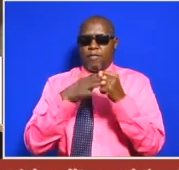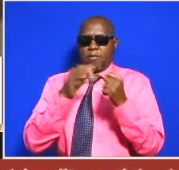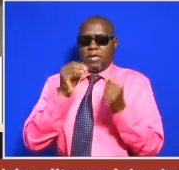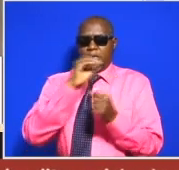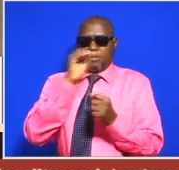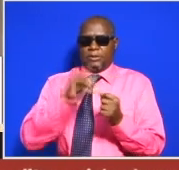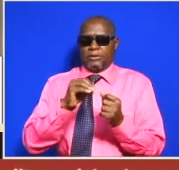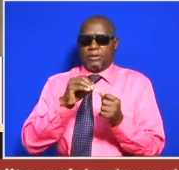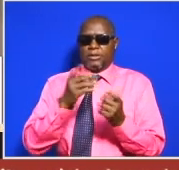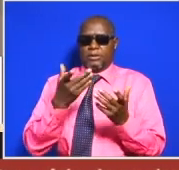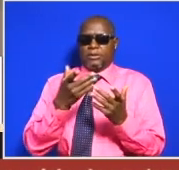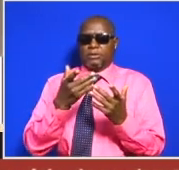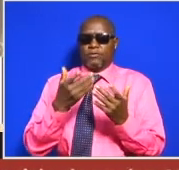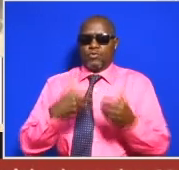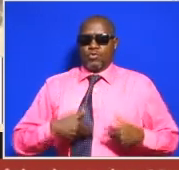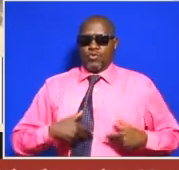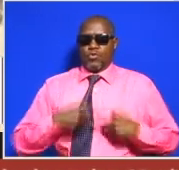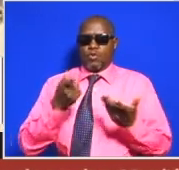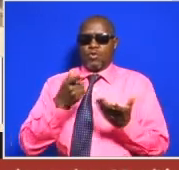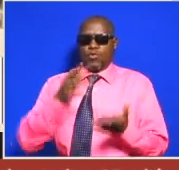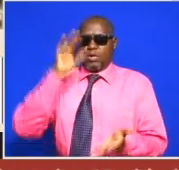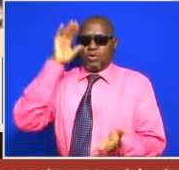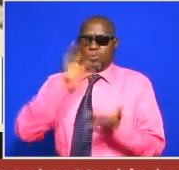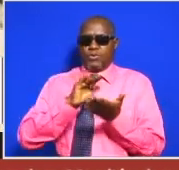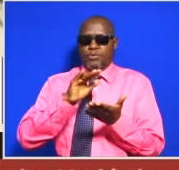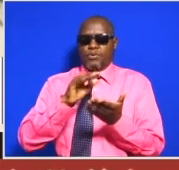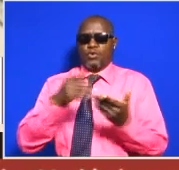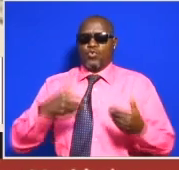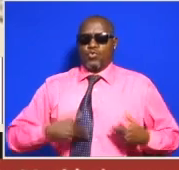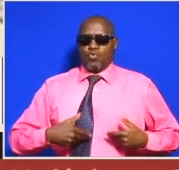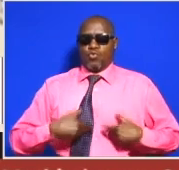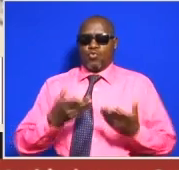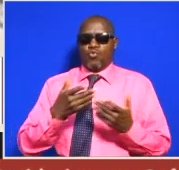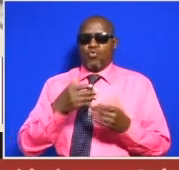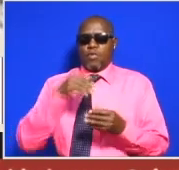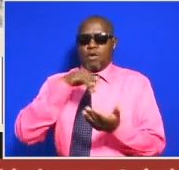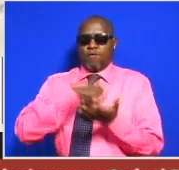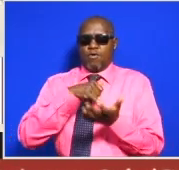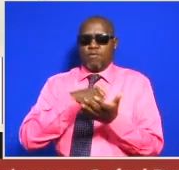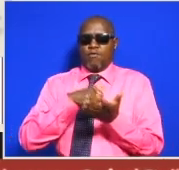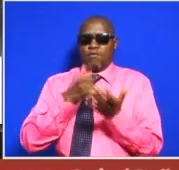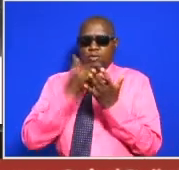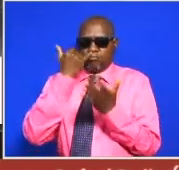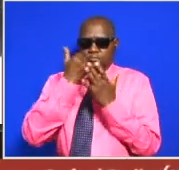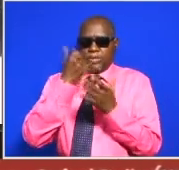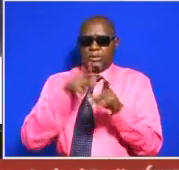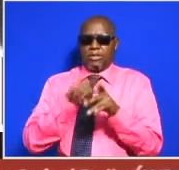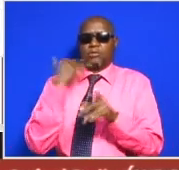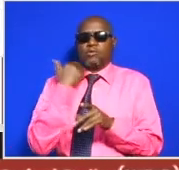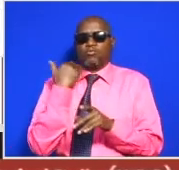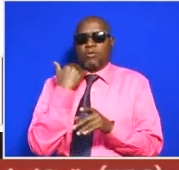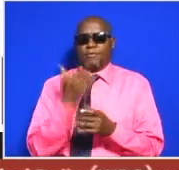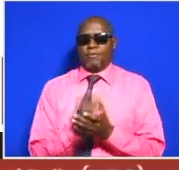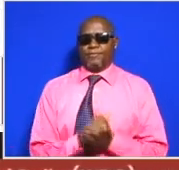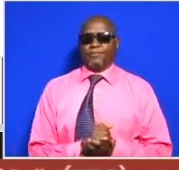Ravine, akiongeza kuwa hili litapunguza visa vingi vya vijana kujihusisha na wizi pamoja na dawa za kulevya.